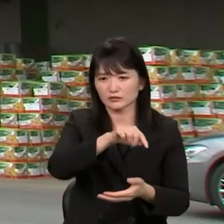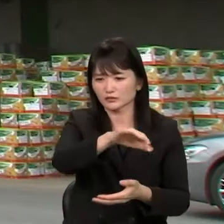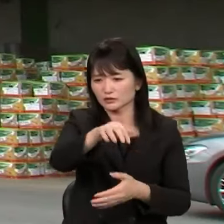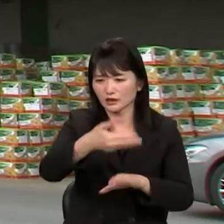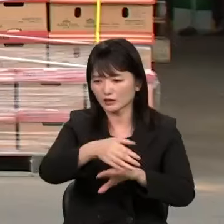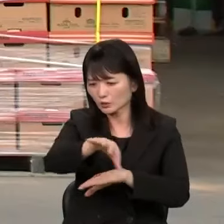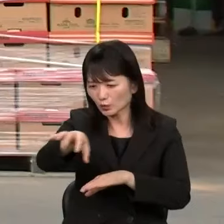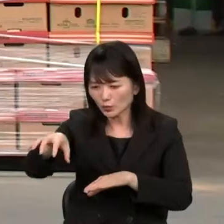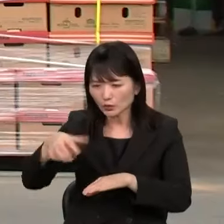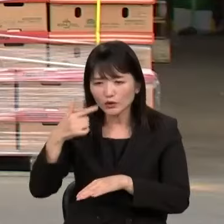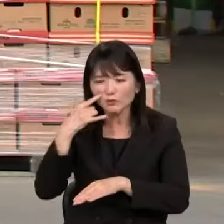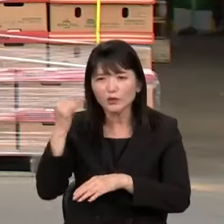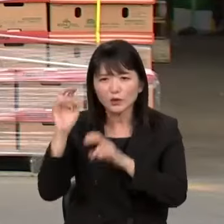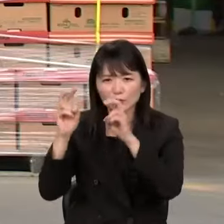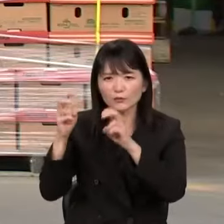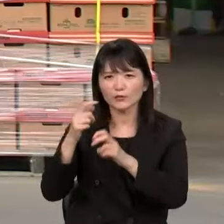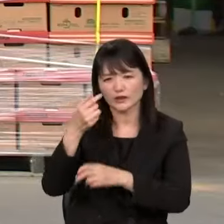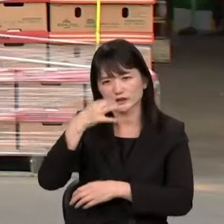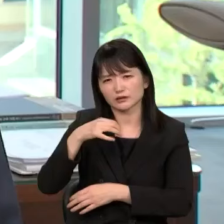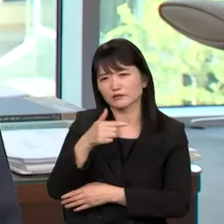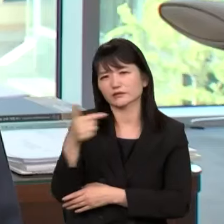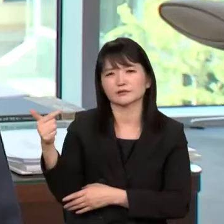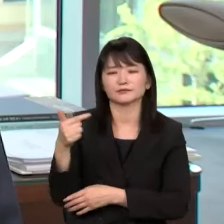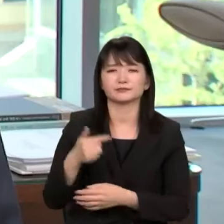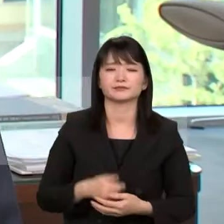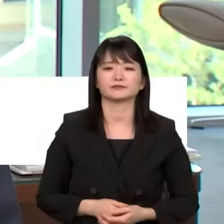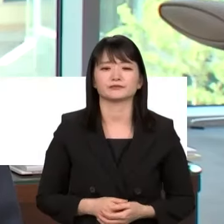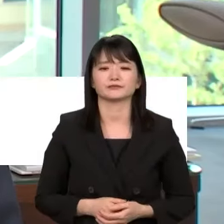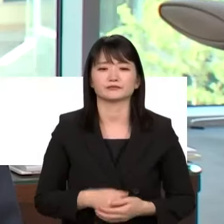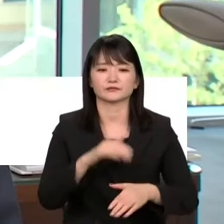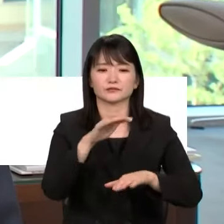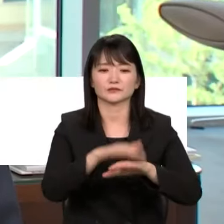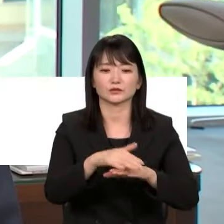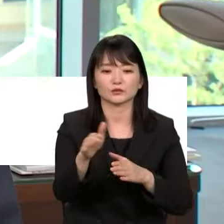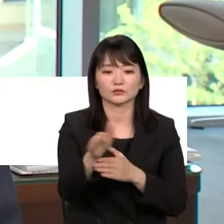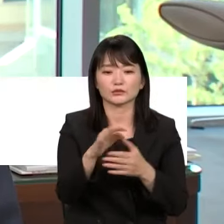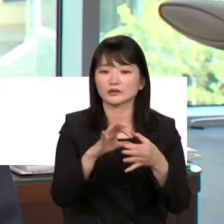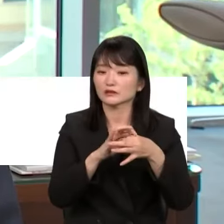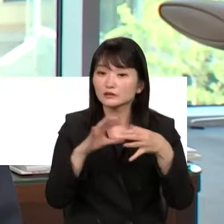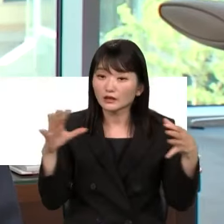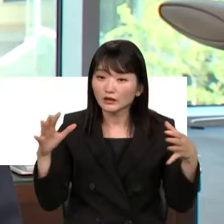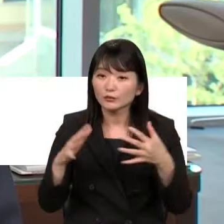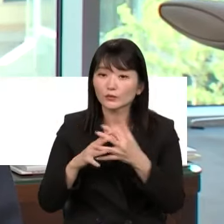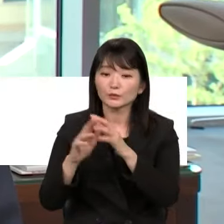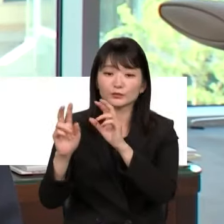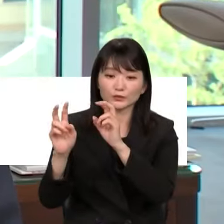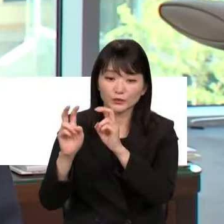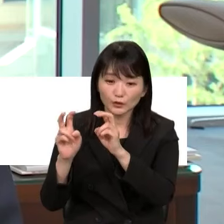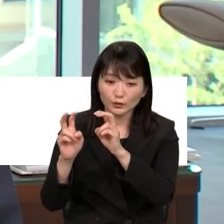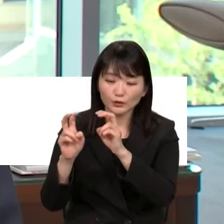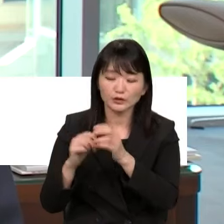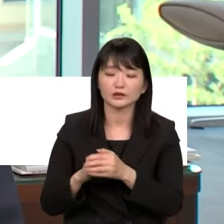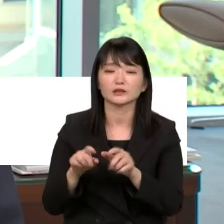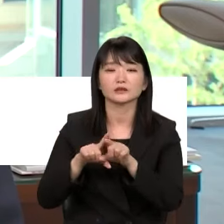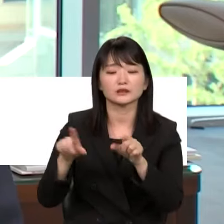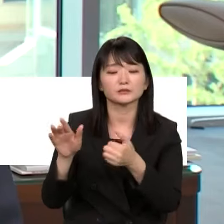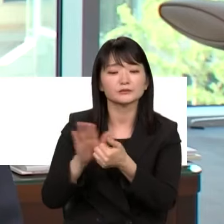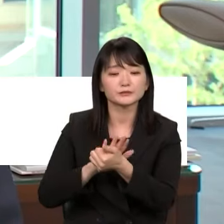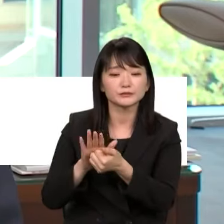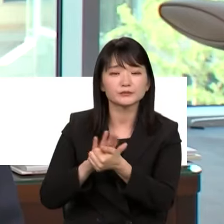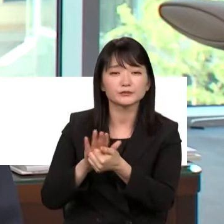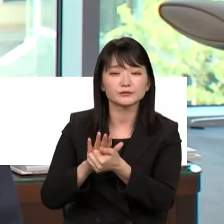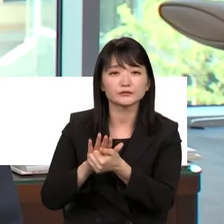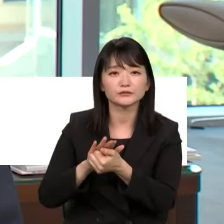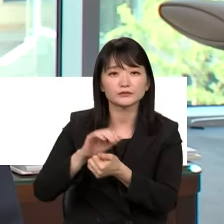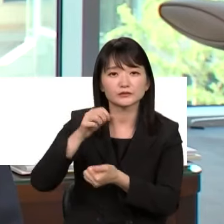분야의 모기업만 배불린 셈입니다. 농업농촌과 거리가 먼 건설업 또는 일반